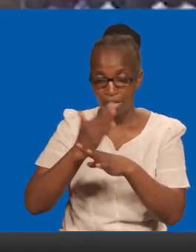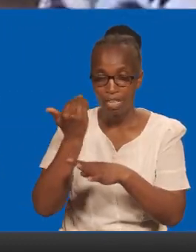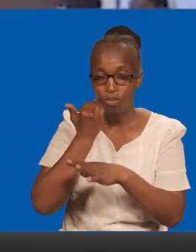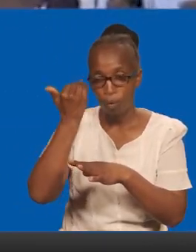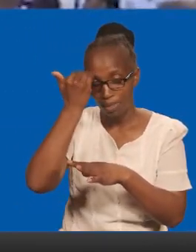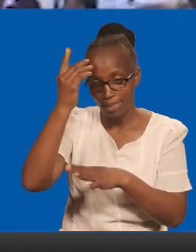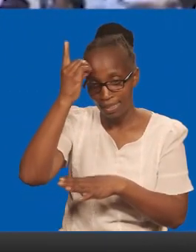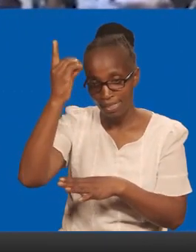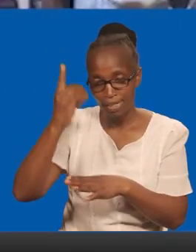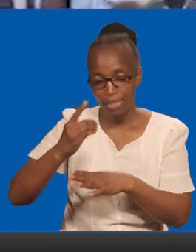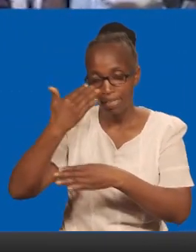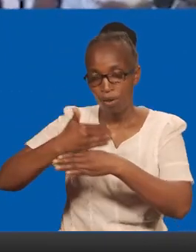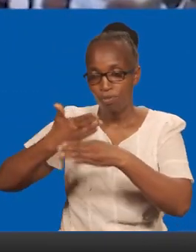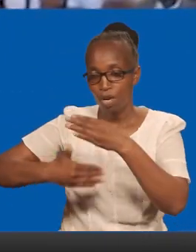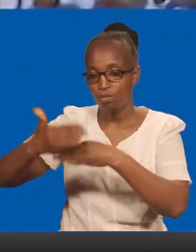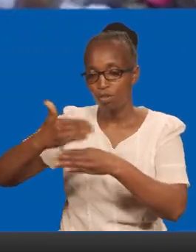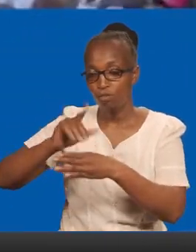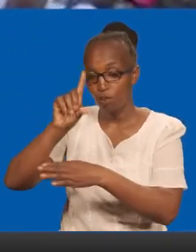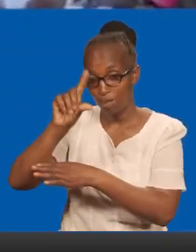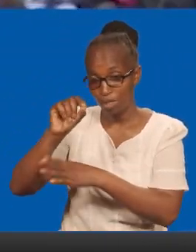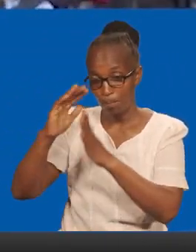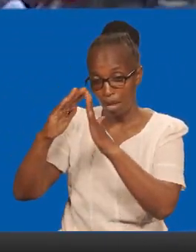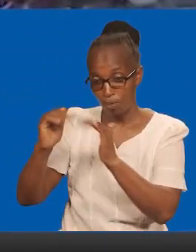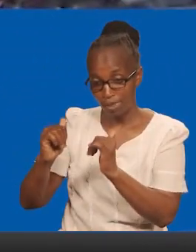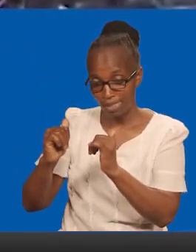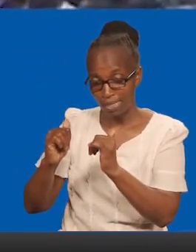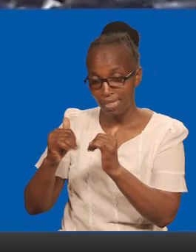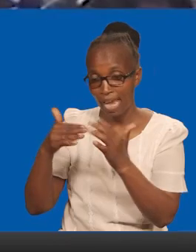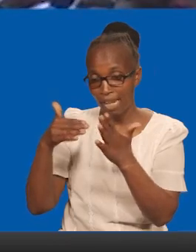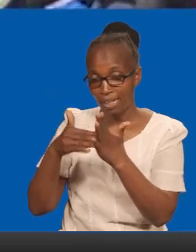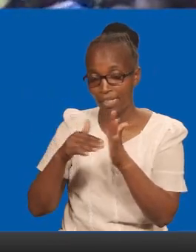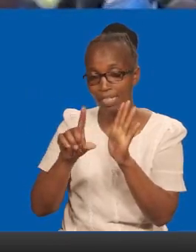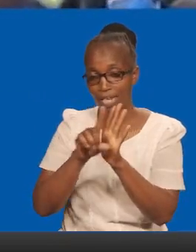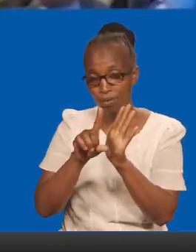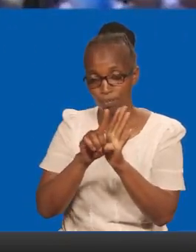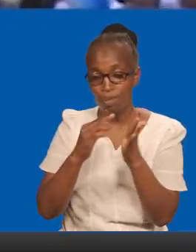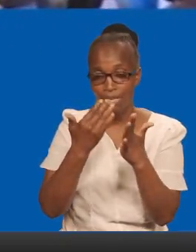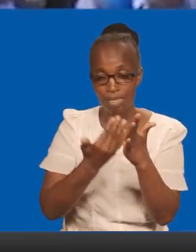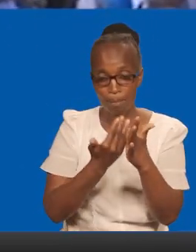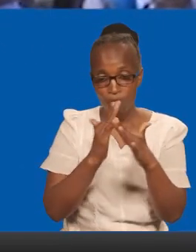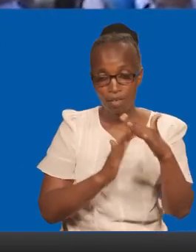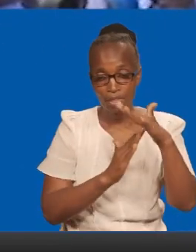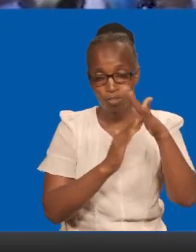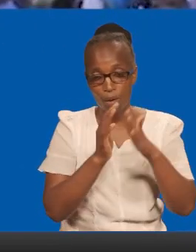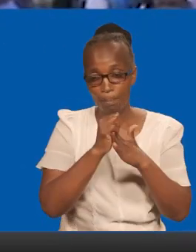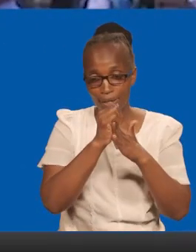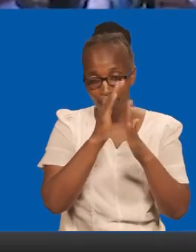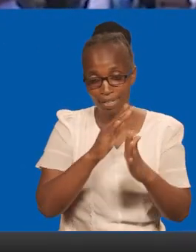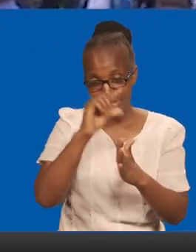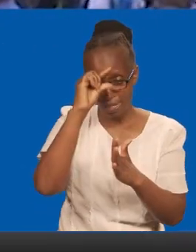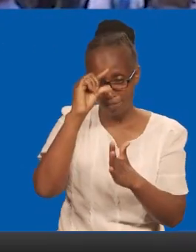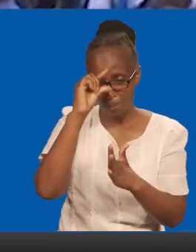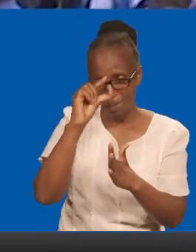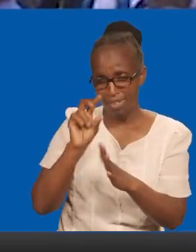Baada ya mahakama ya rufaa kuamua kuwa ushuru wa ujenzi wa nyumba za bei nafuu ni kinyume cha sheria, baadhi ya viongozi